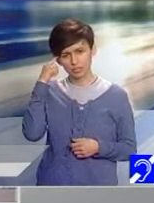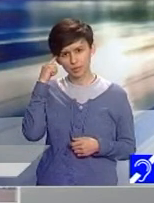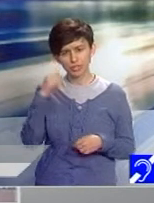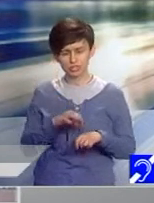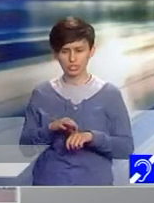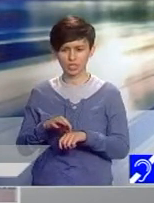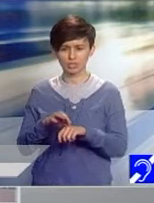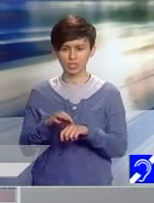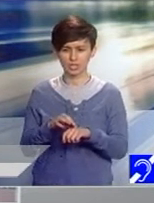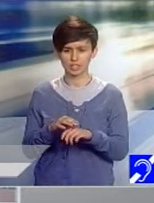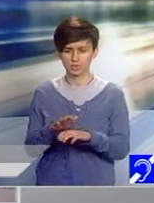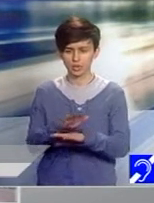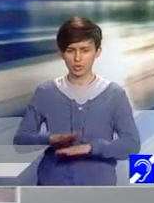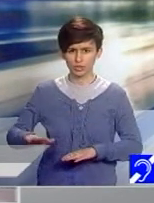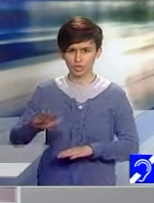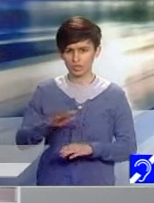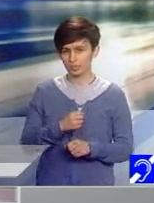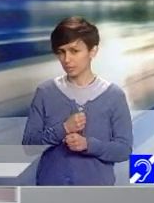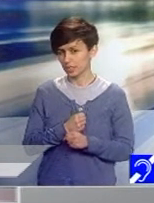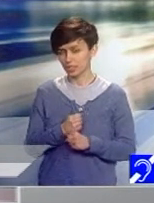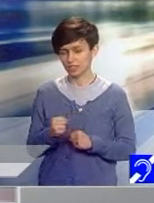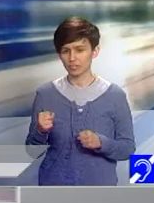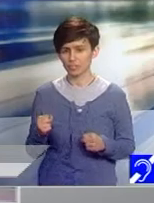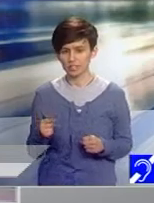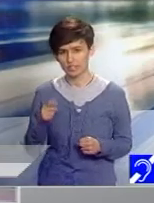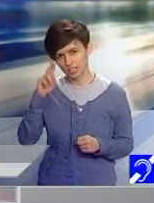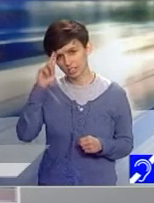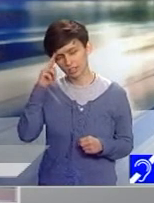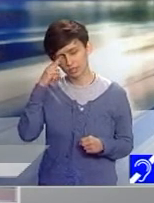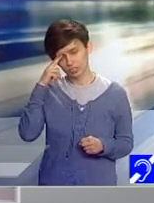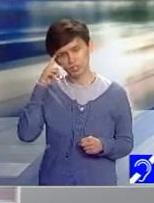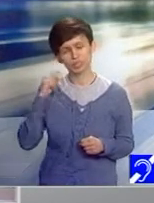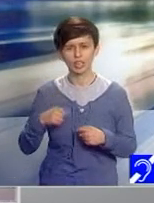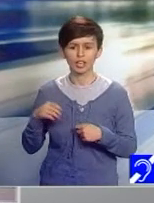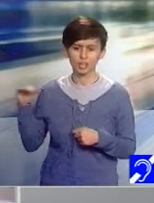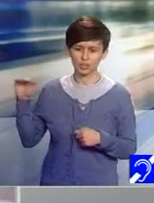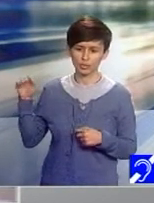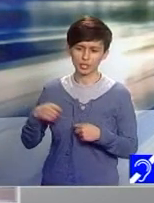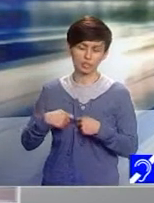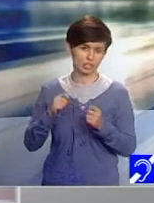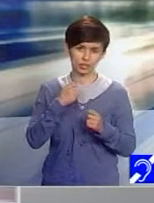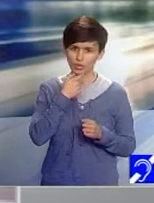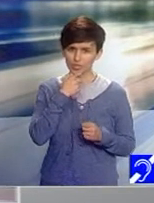public foarte recunoscător, cel al copiilor de toate vârstele.